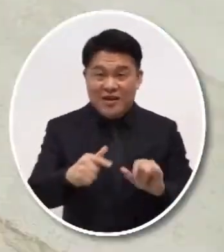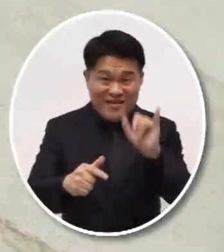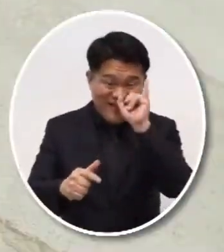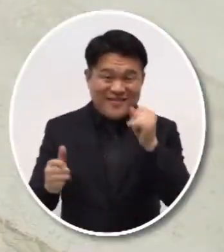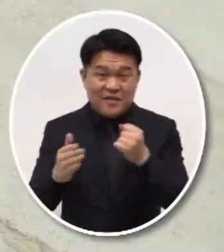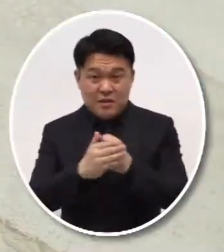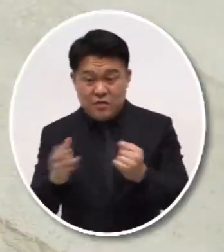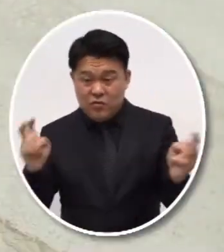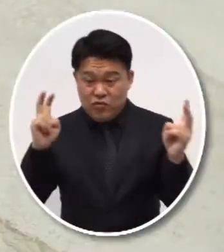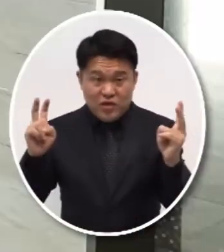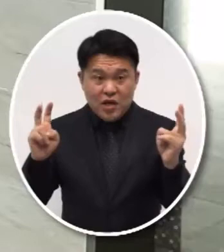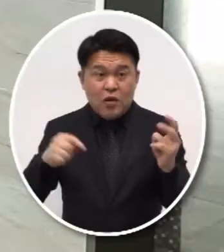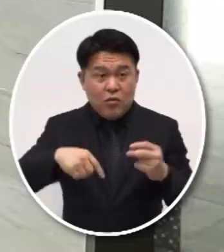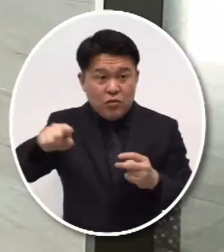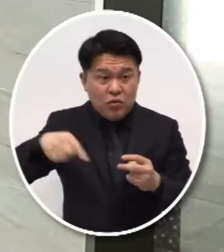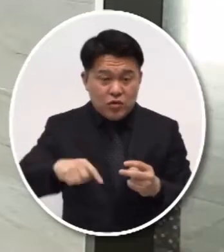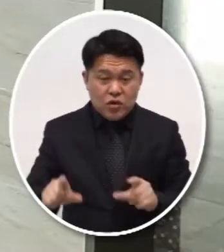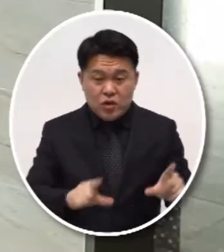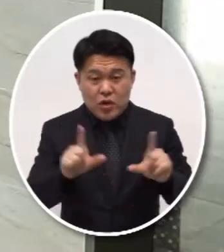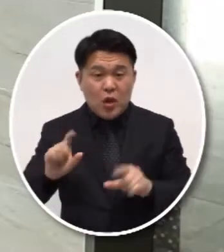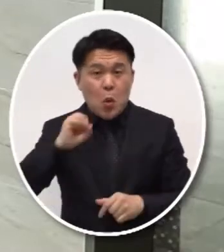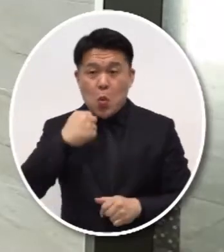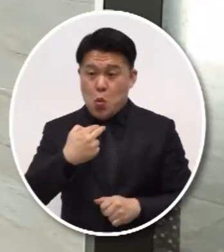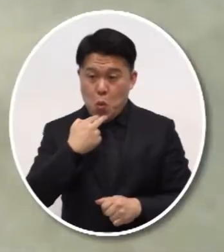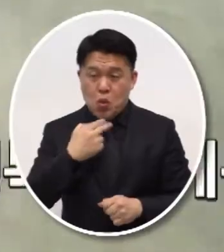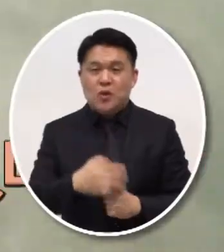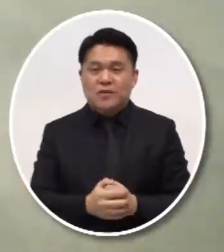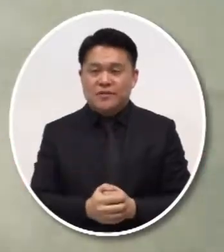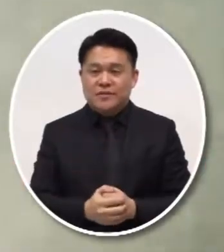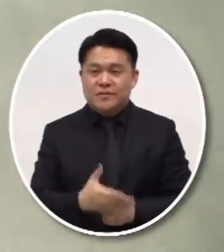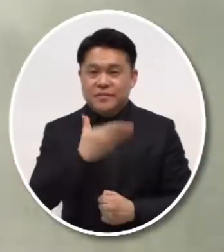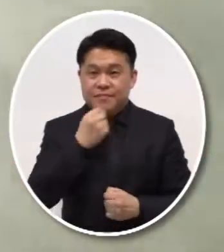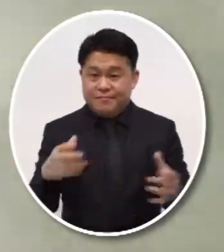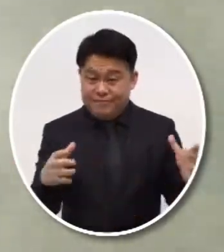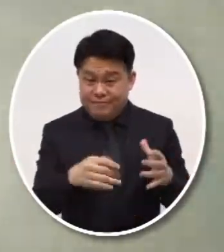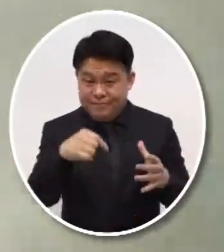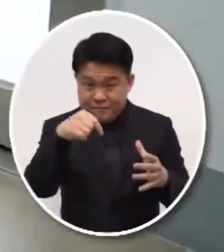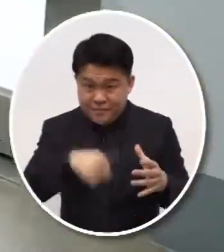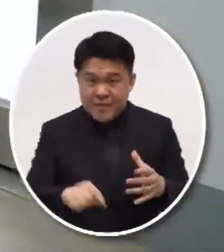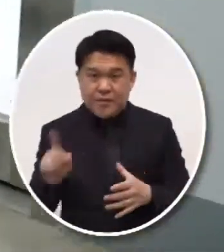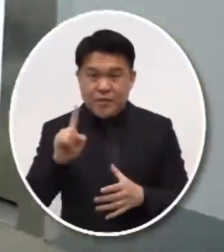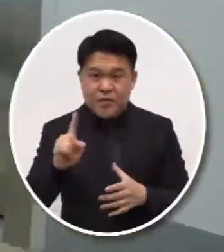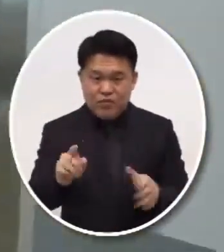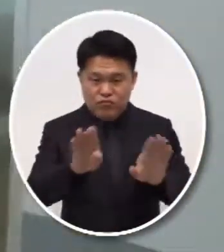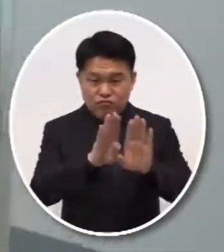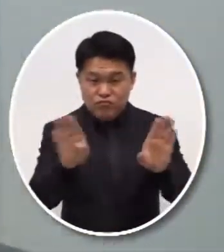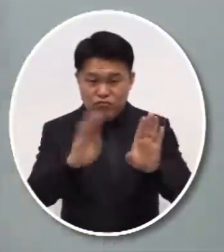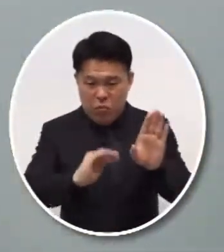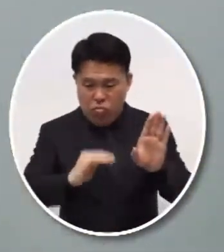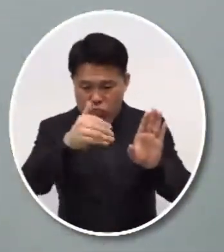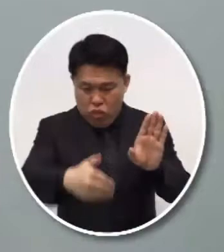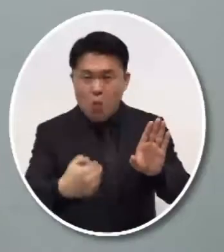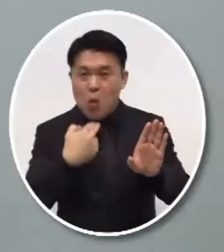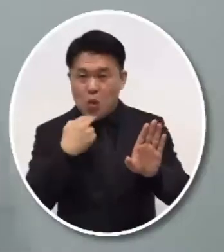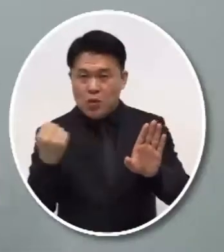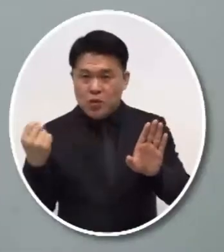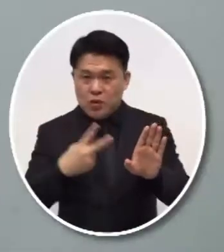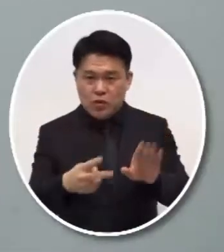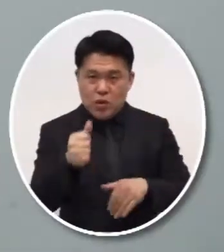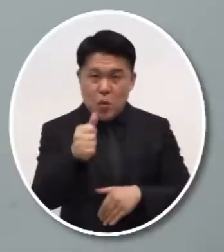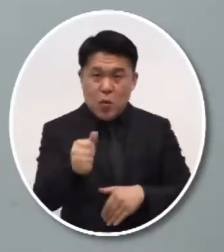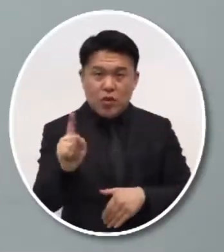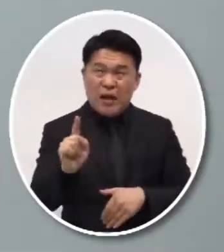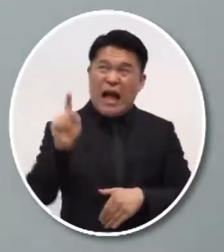덕분에 회사 생활에 큰 어려움이 없습니다. 행복모아에는 기본적으로 문턱이 없고요. 모든